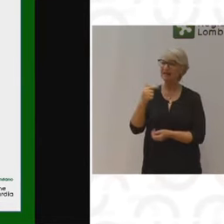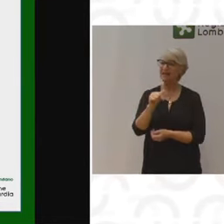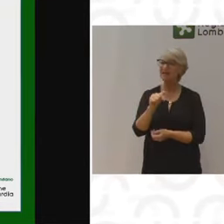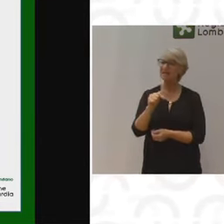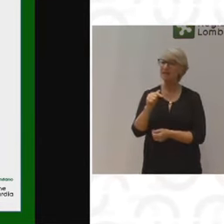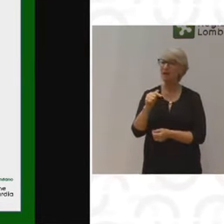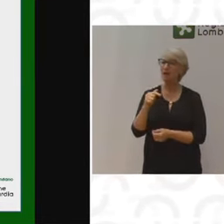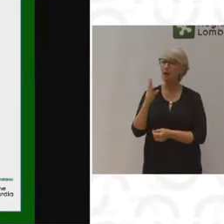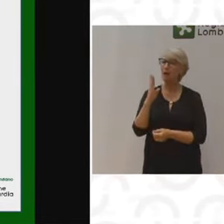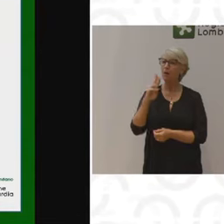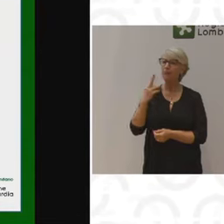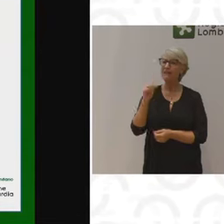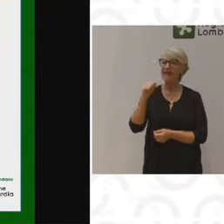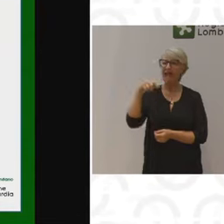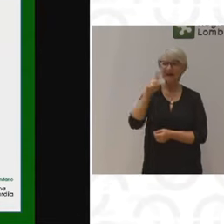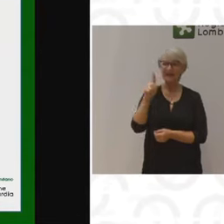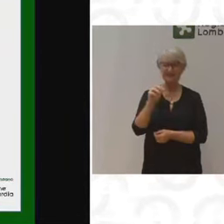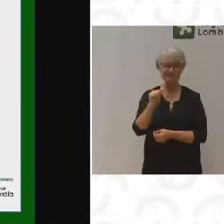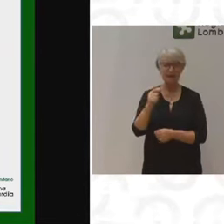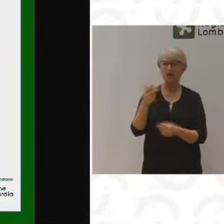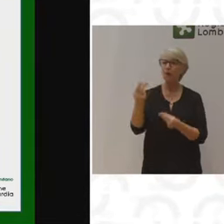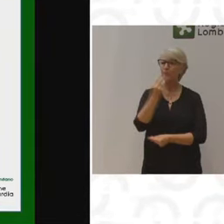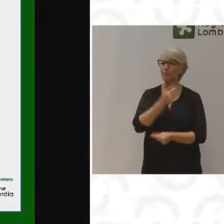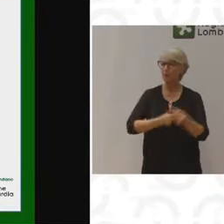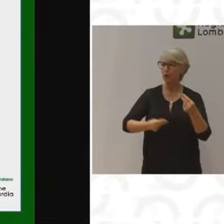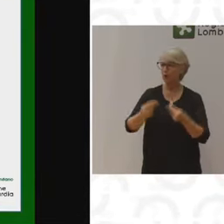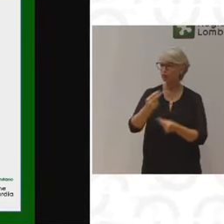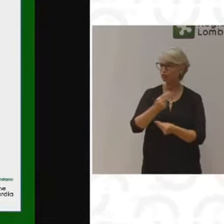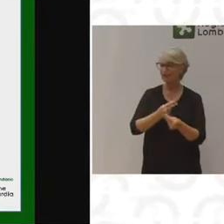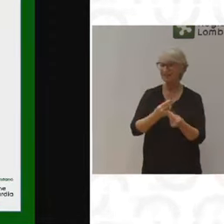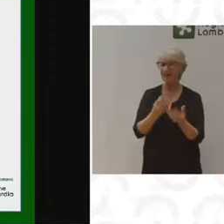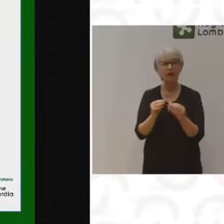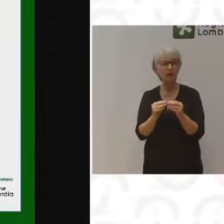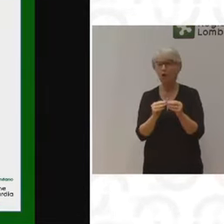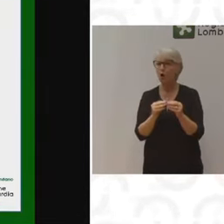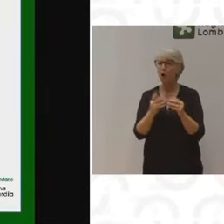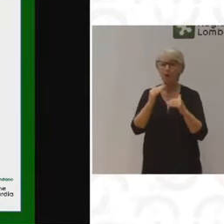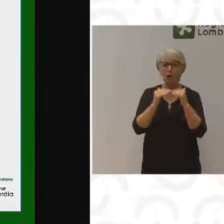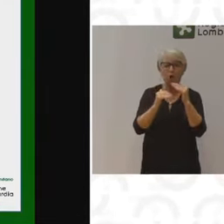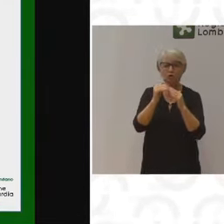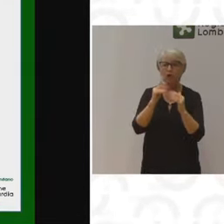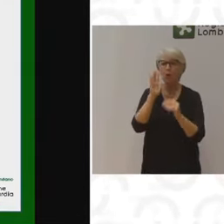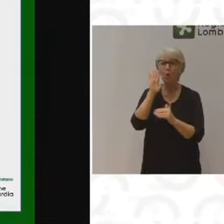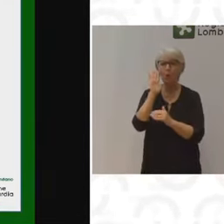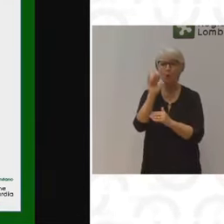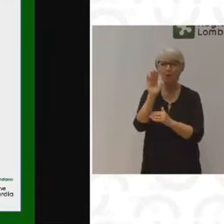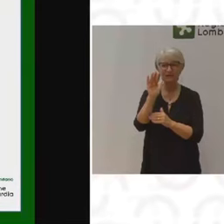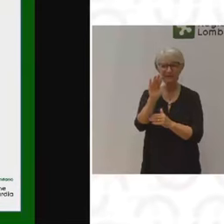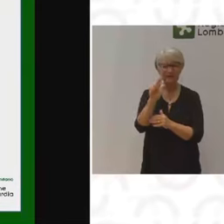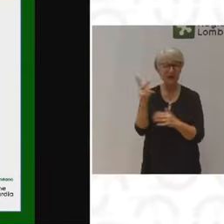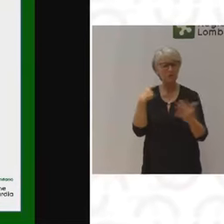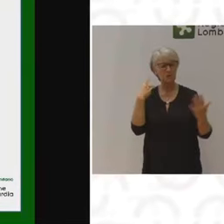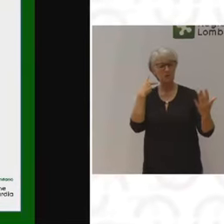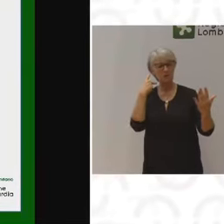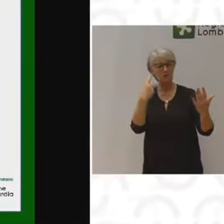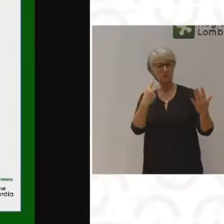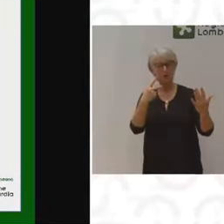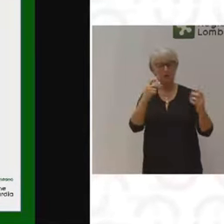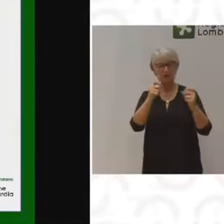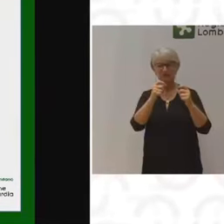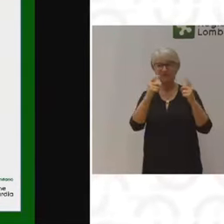Brianza, progettare un housing e un co-housing sociale, cioè come si costruisce il quotidiano. Abbiamo guardato con questo